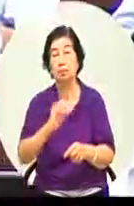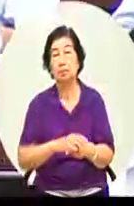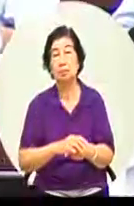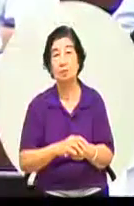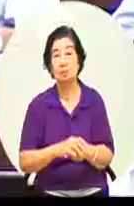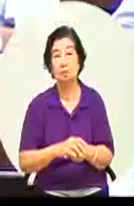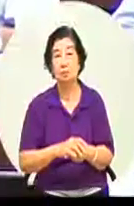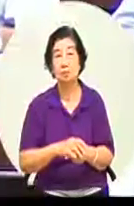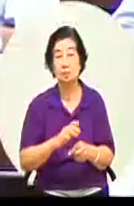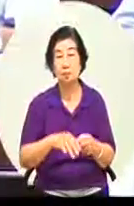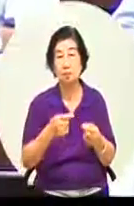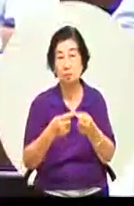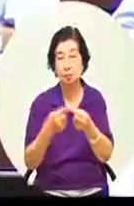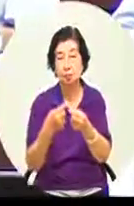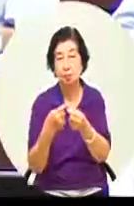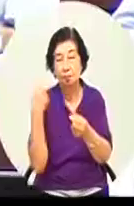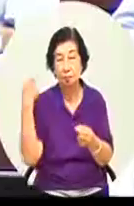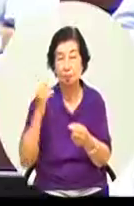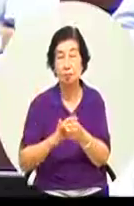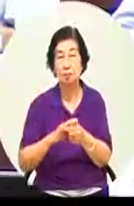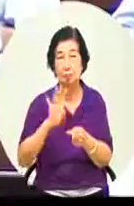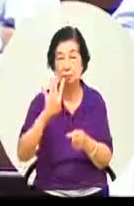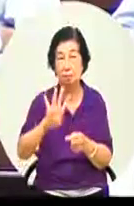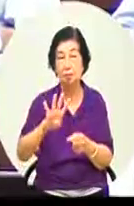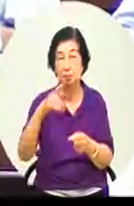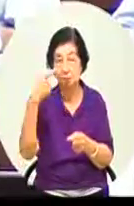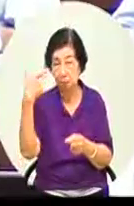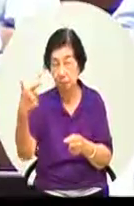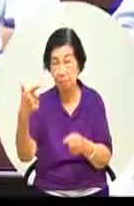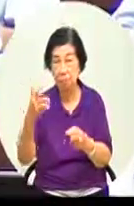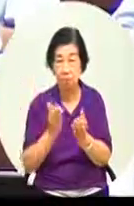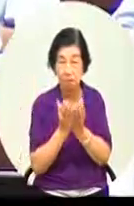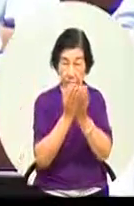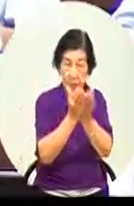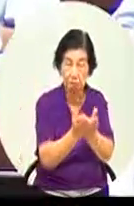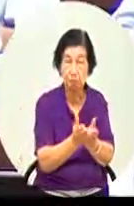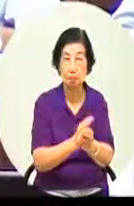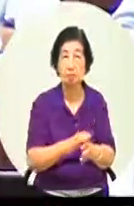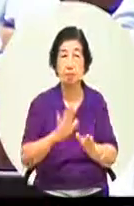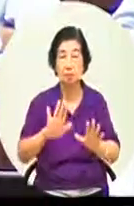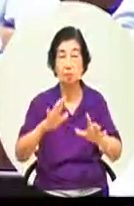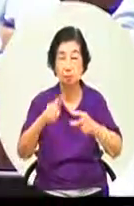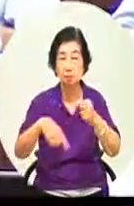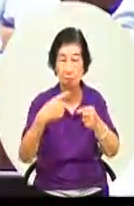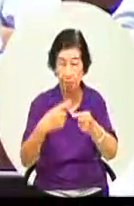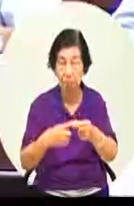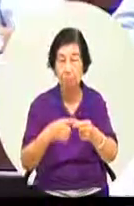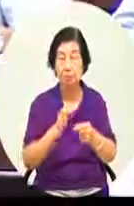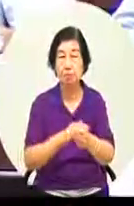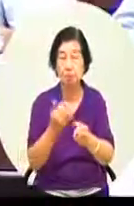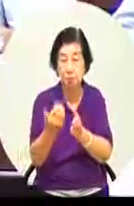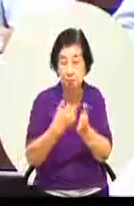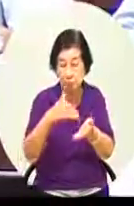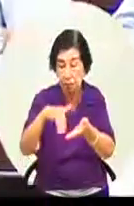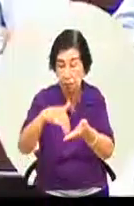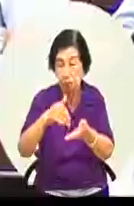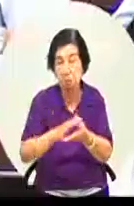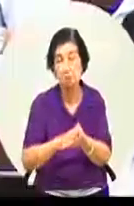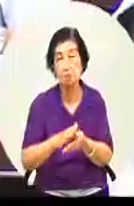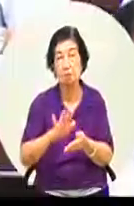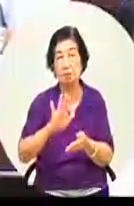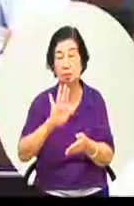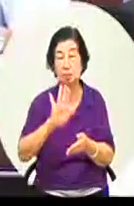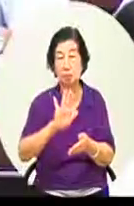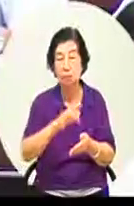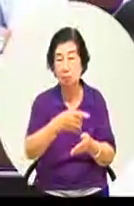是46艘，今年大概差不多是有预计要来的大概差不多有13艘左右啦。那